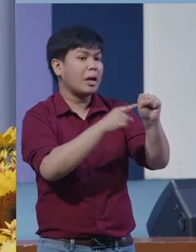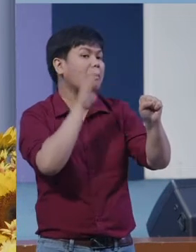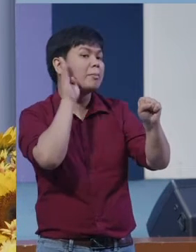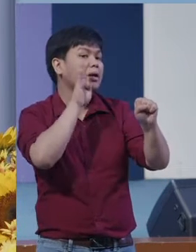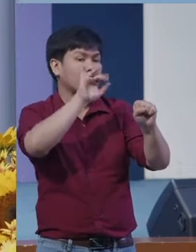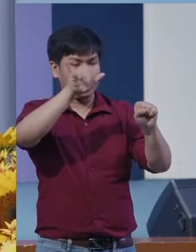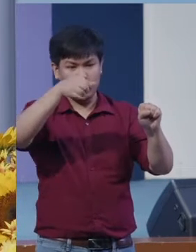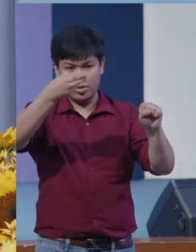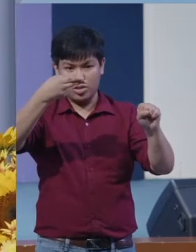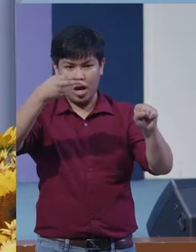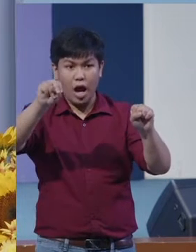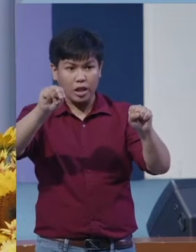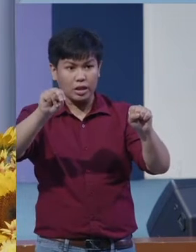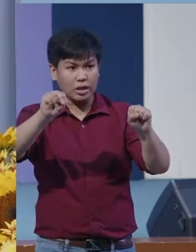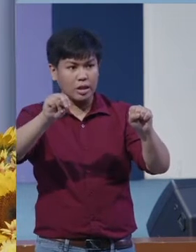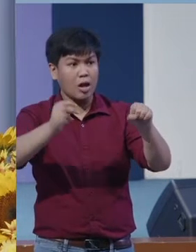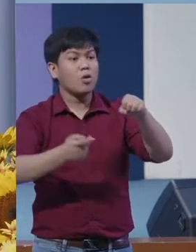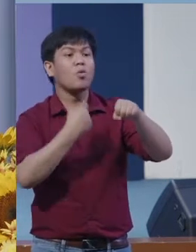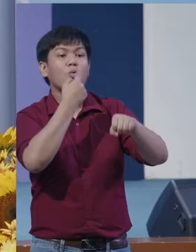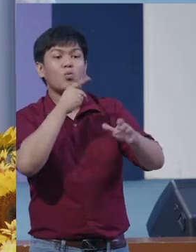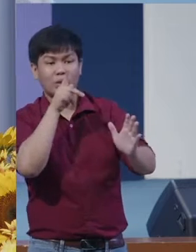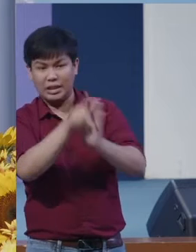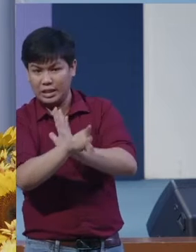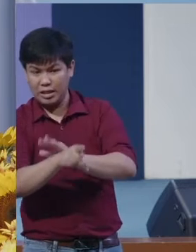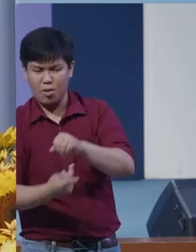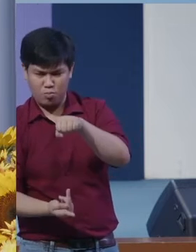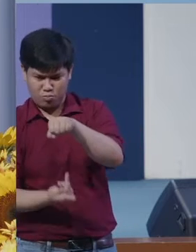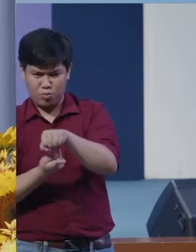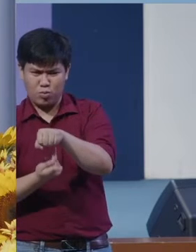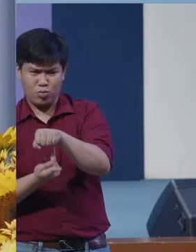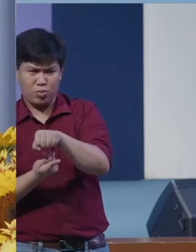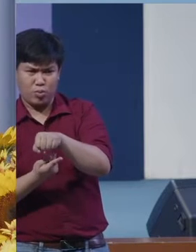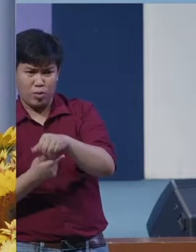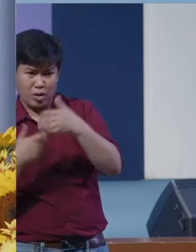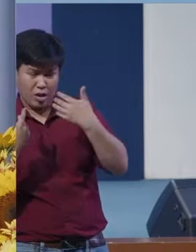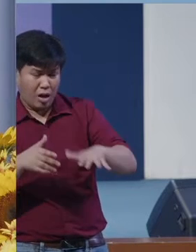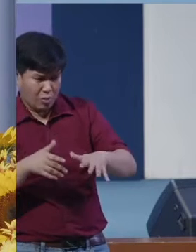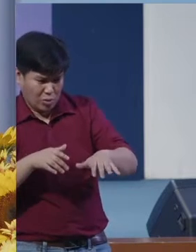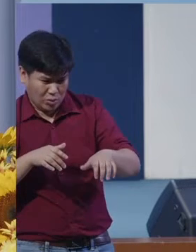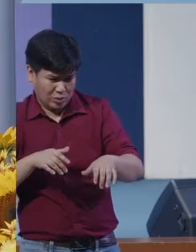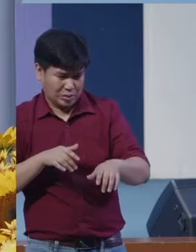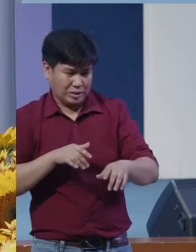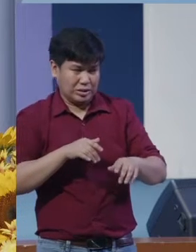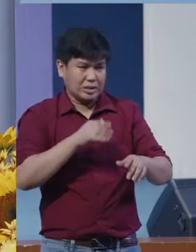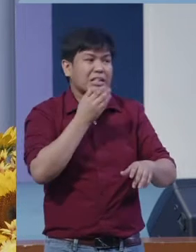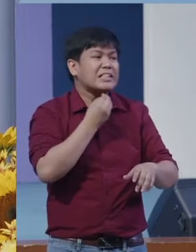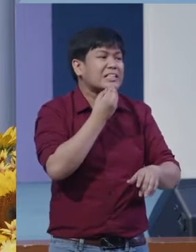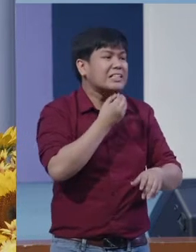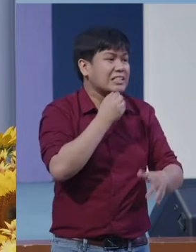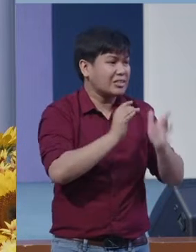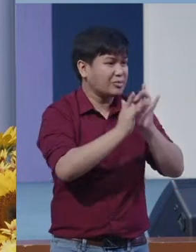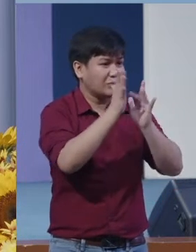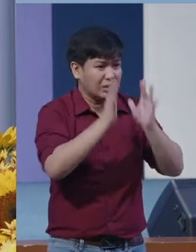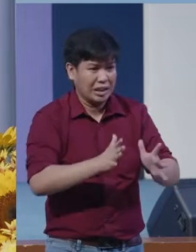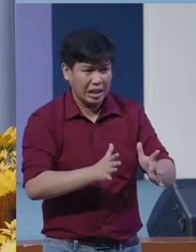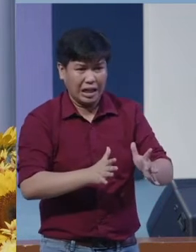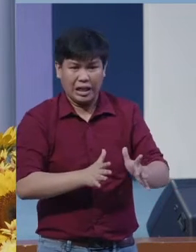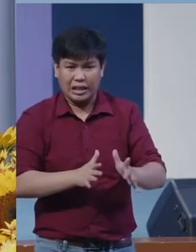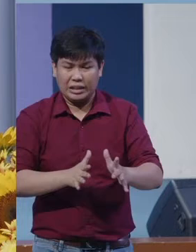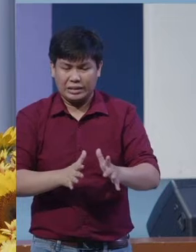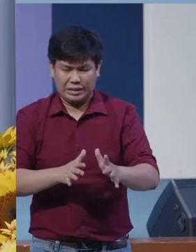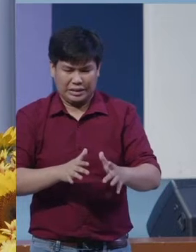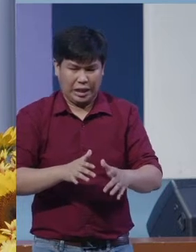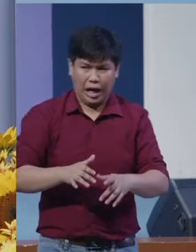12:1. At mula noon, kumalat po ang mga mananampalataya na Hudyo. At sila